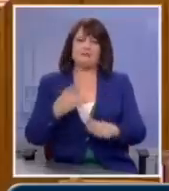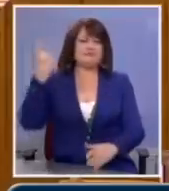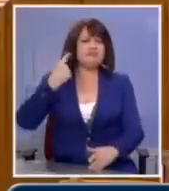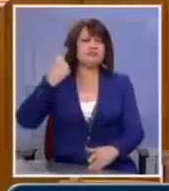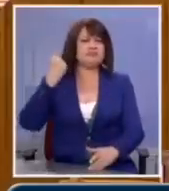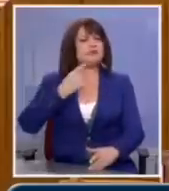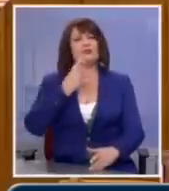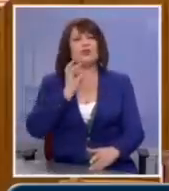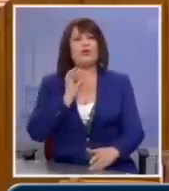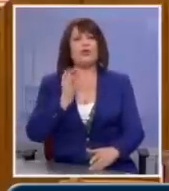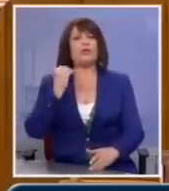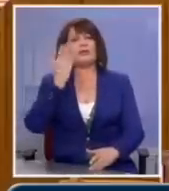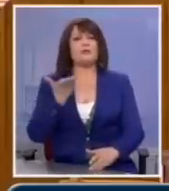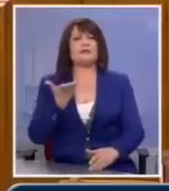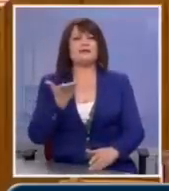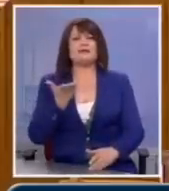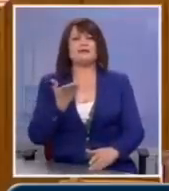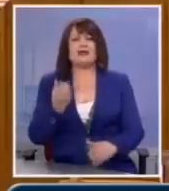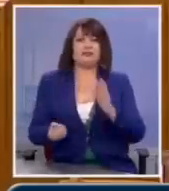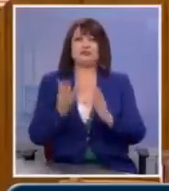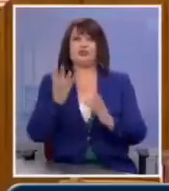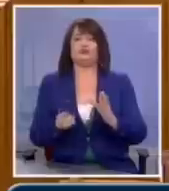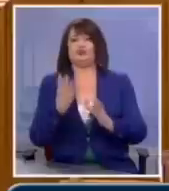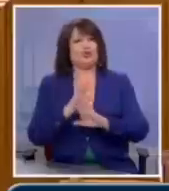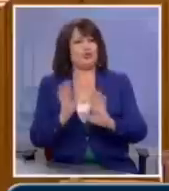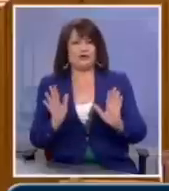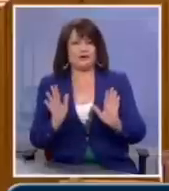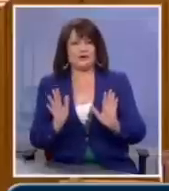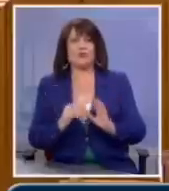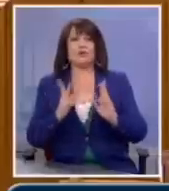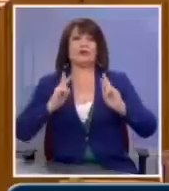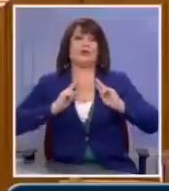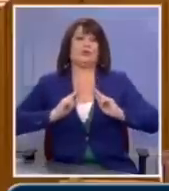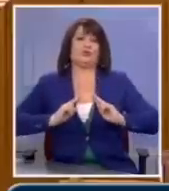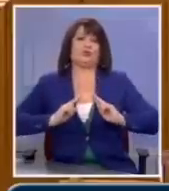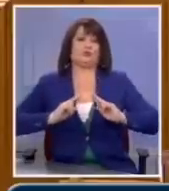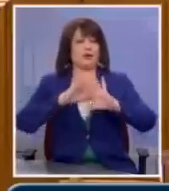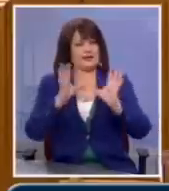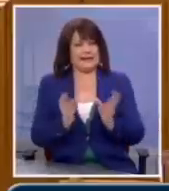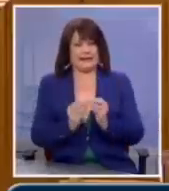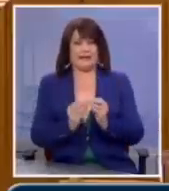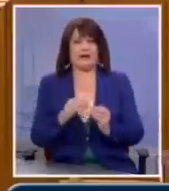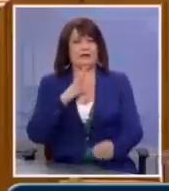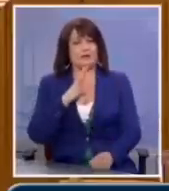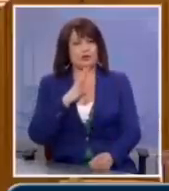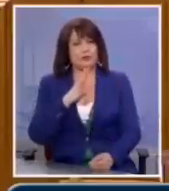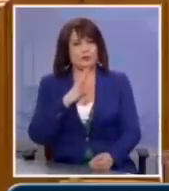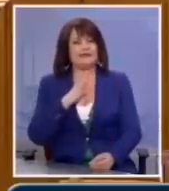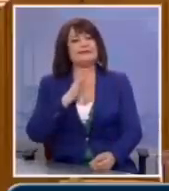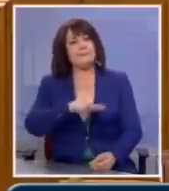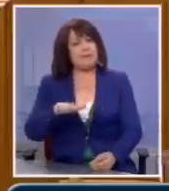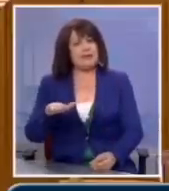δεν θεωρούνται ότι είναι ούτε ριζοσπαστικές, ούτε ικανοποιούν το σύνολο των ανθρώπων, των